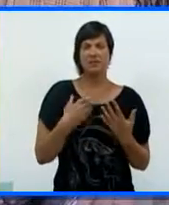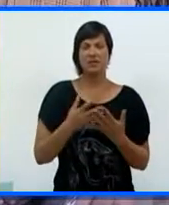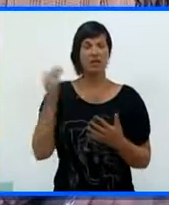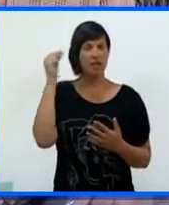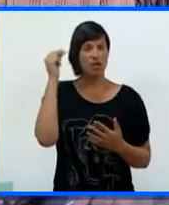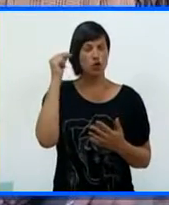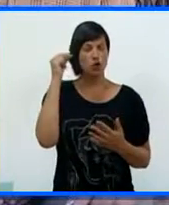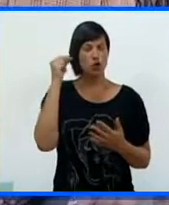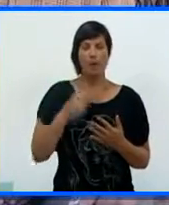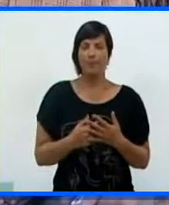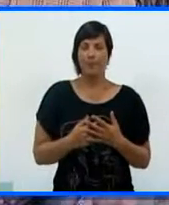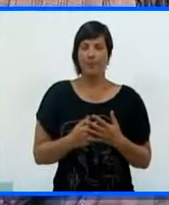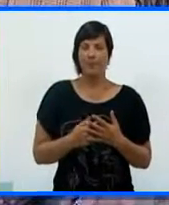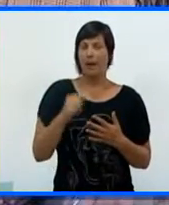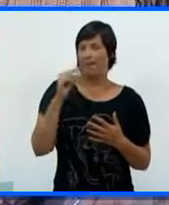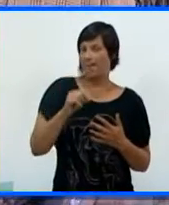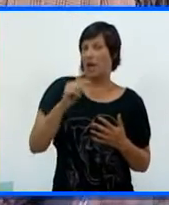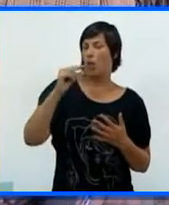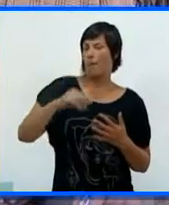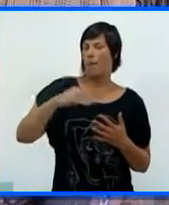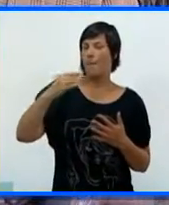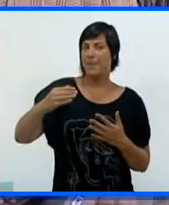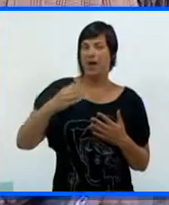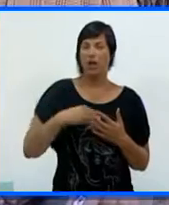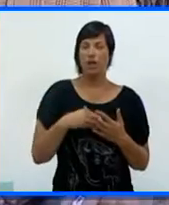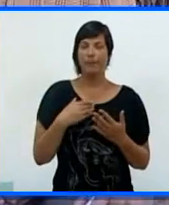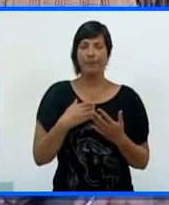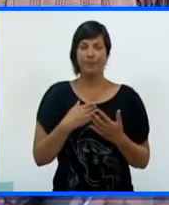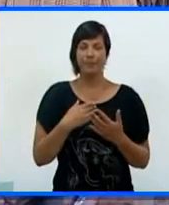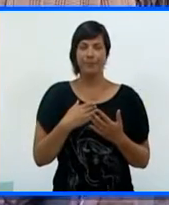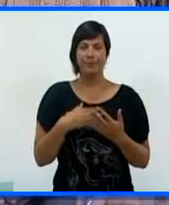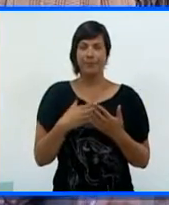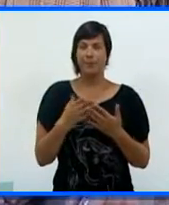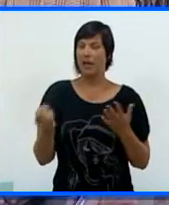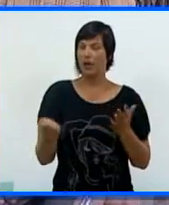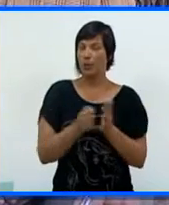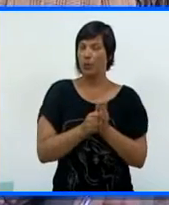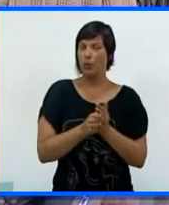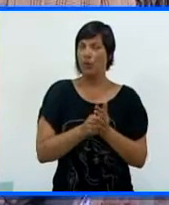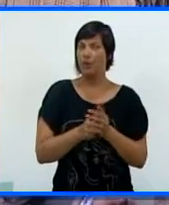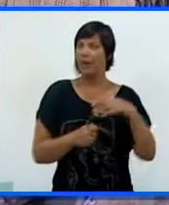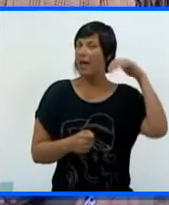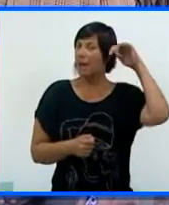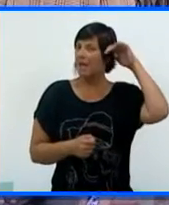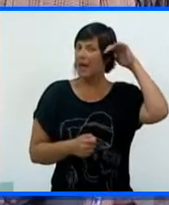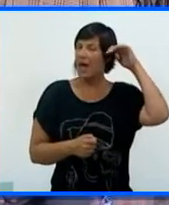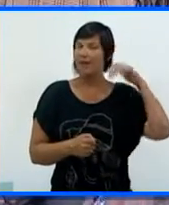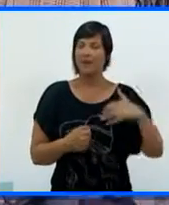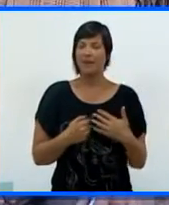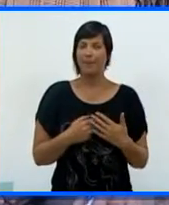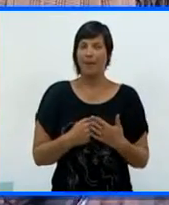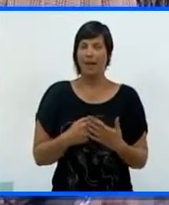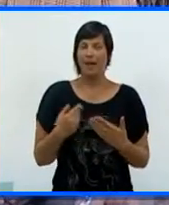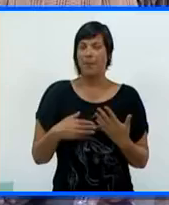tako rečuo. Onda malo pomalo, priliko na nabavke sluhih aparata, malo pomalo